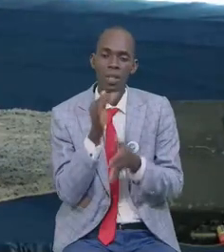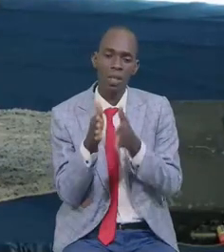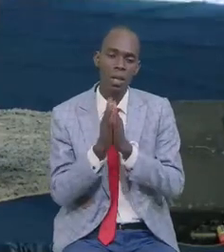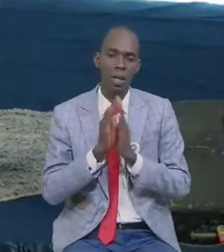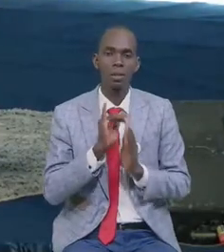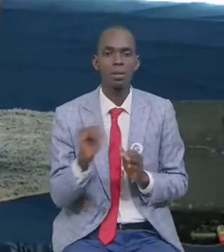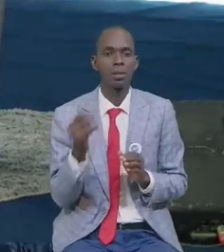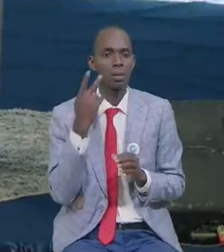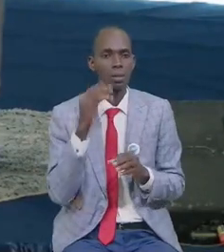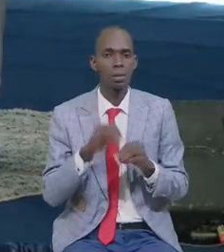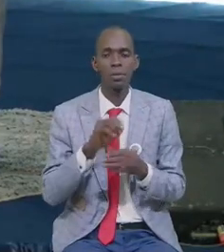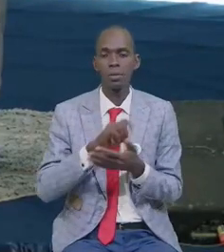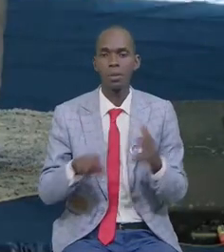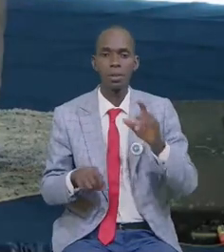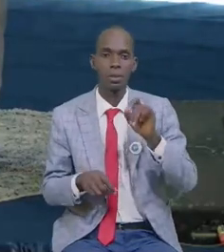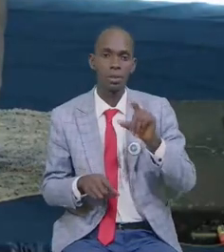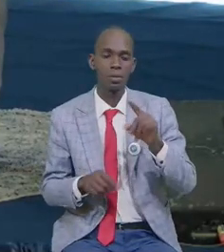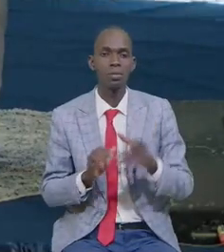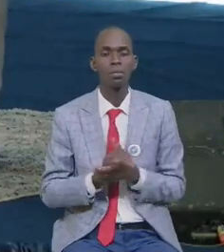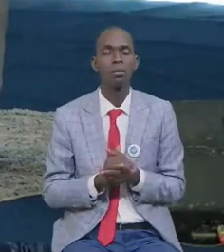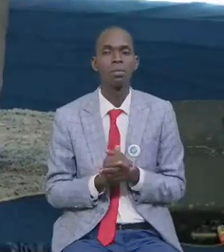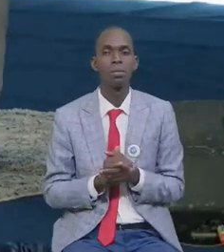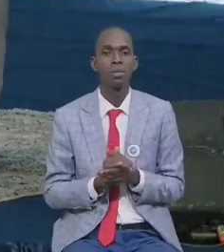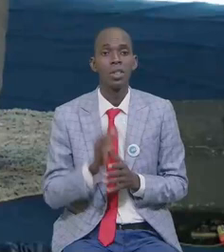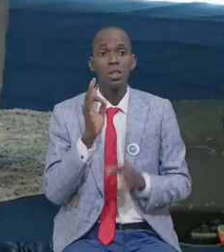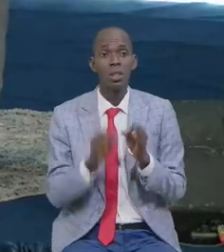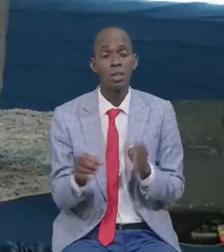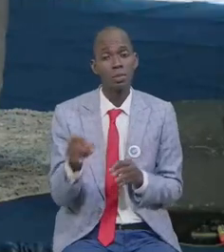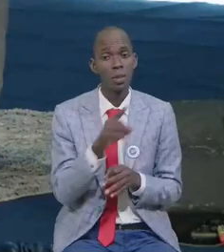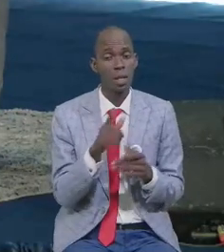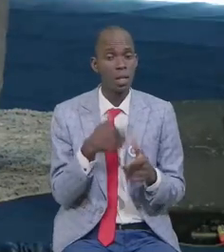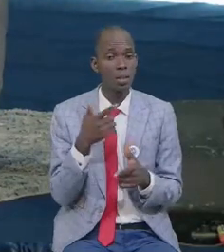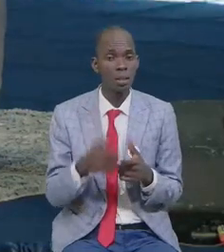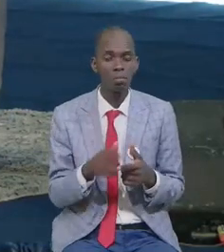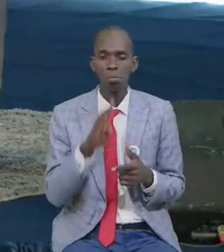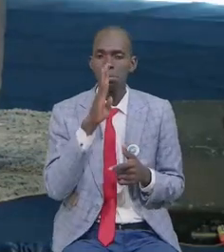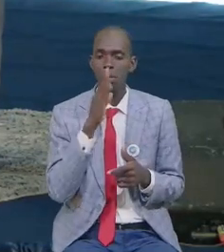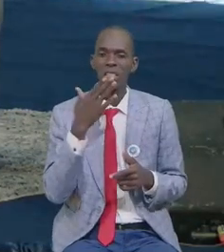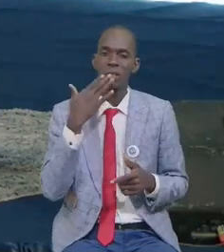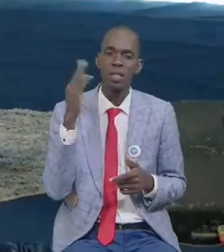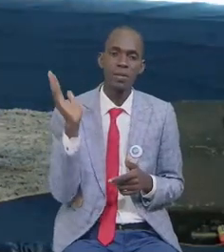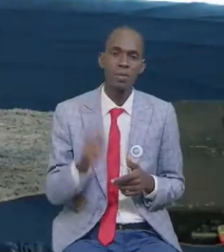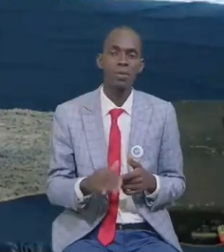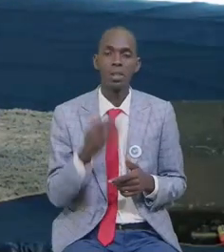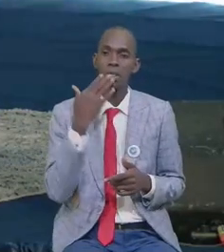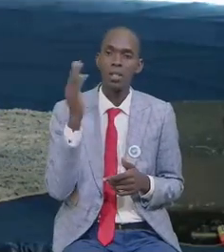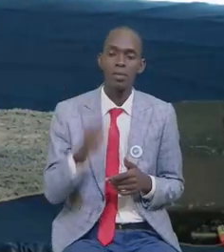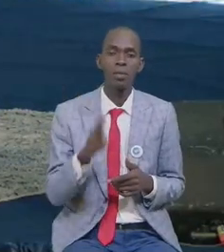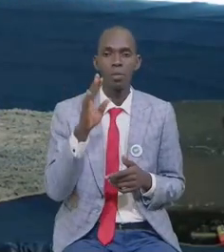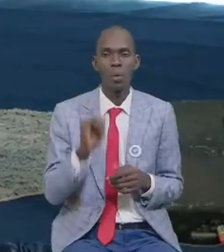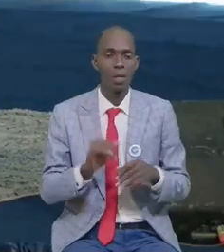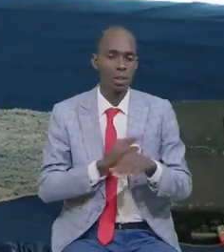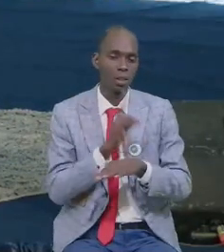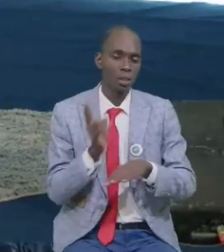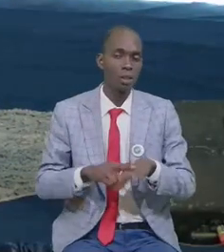verset 11, il décide donc méchant, comme vous l'êtes, méchant par nature, si vous